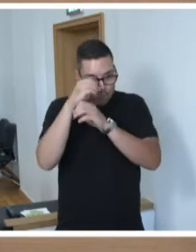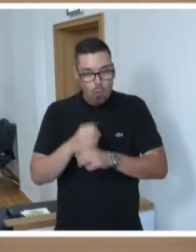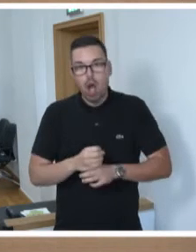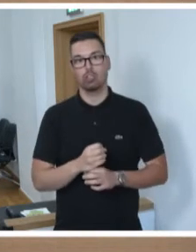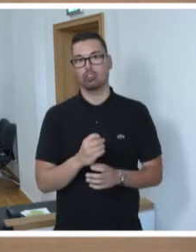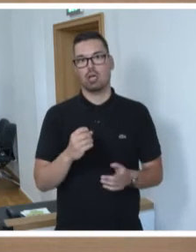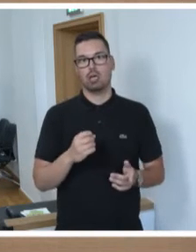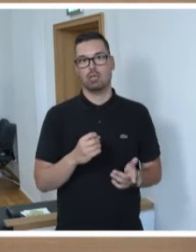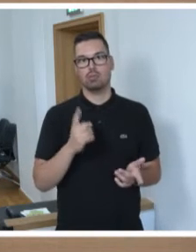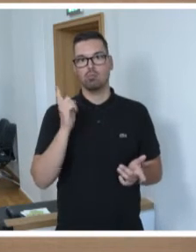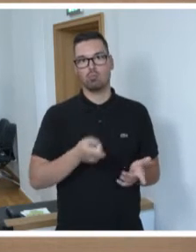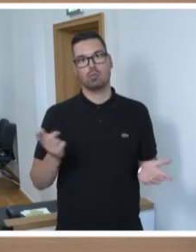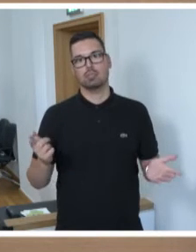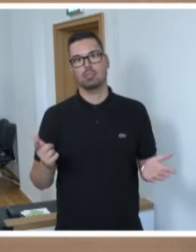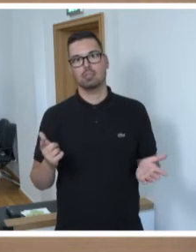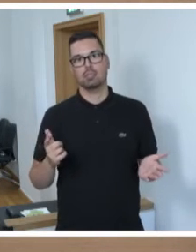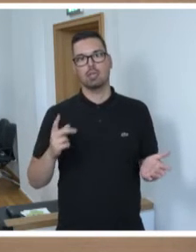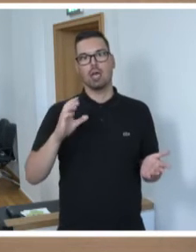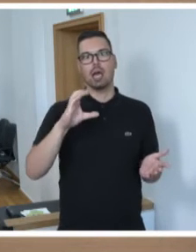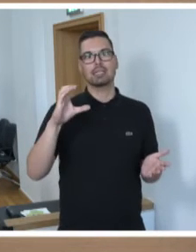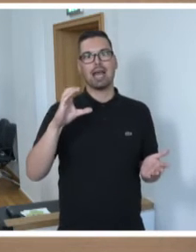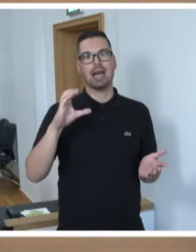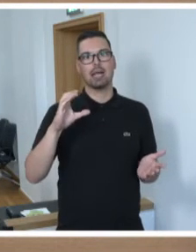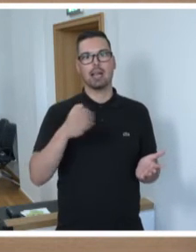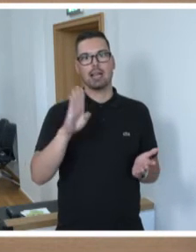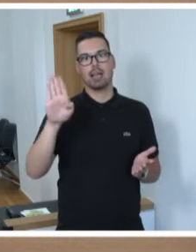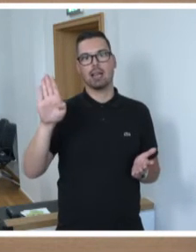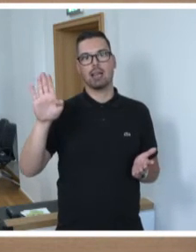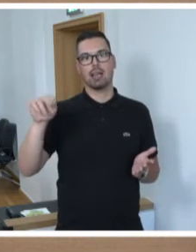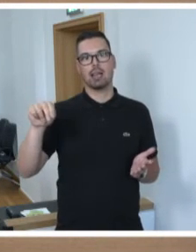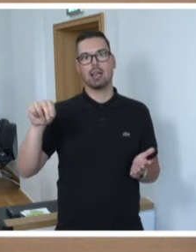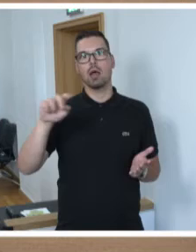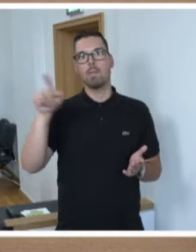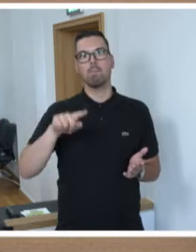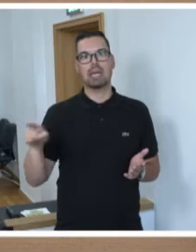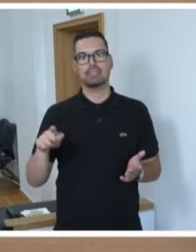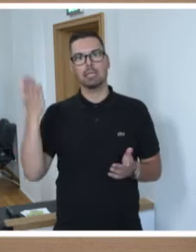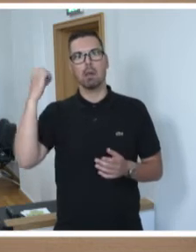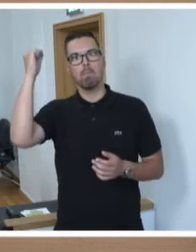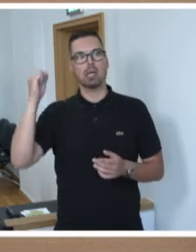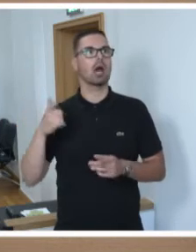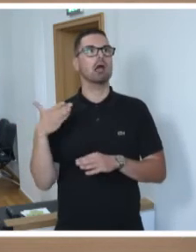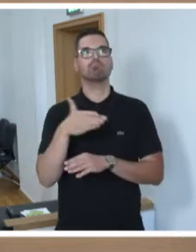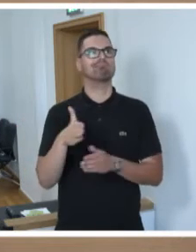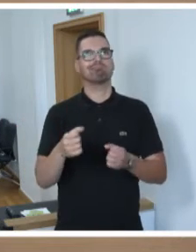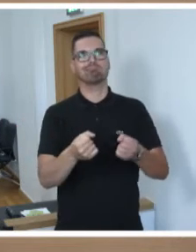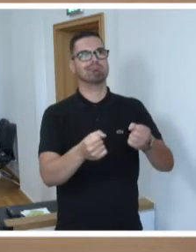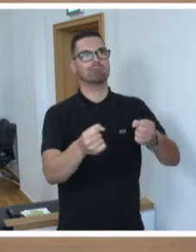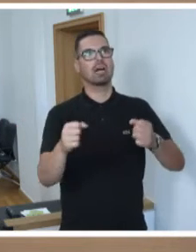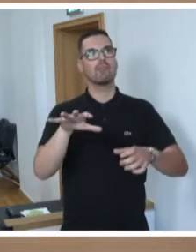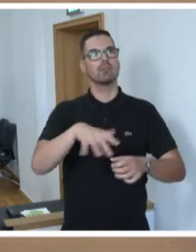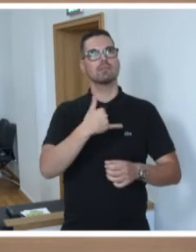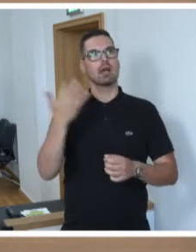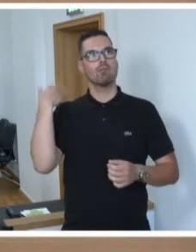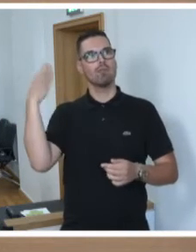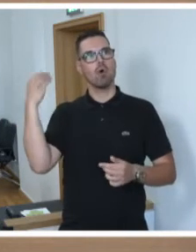eben auch klären. Karl Benz ist 1888 nicht durch Mannheim mit dem ersten Auto gefahren, weil das 15 Jahre vorher irgendwo von der